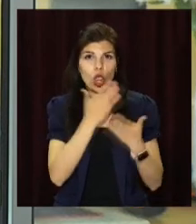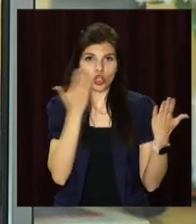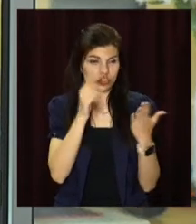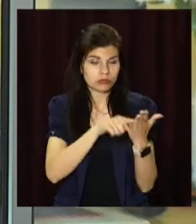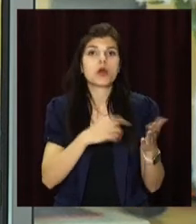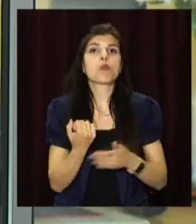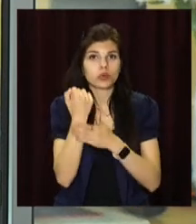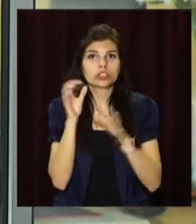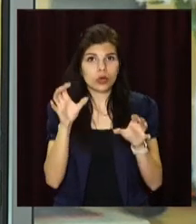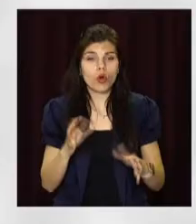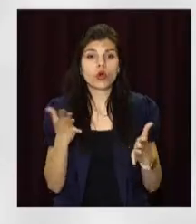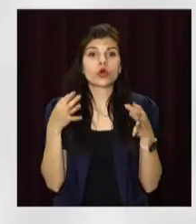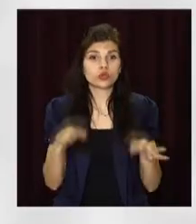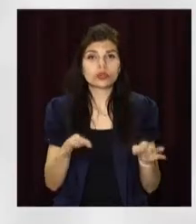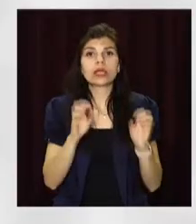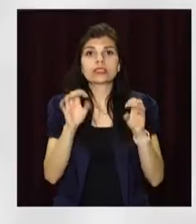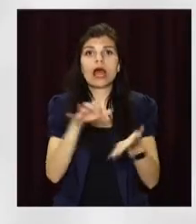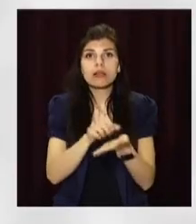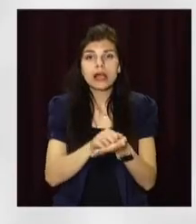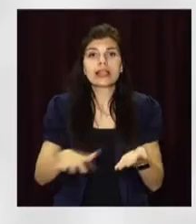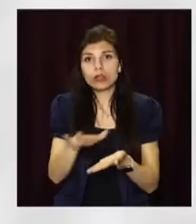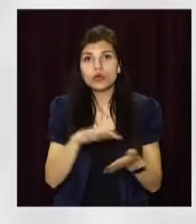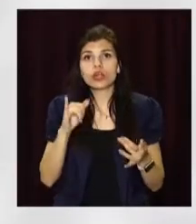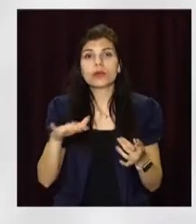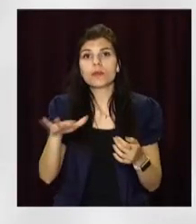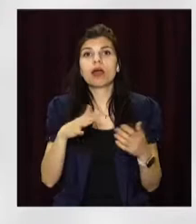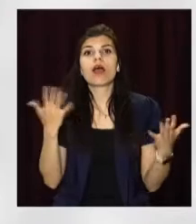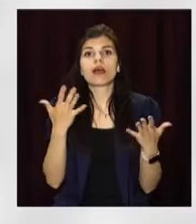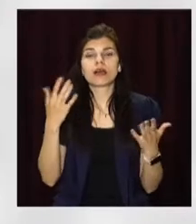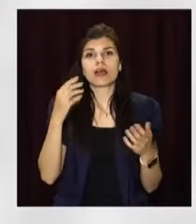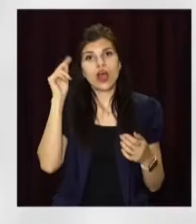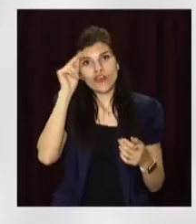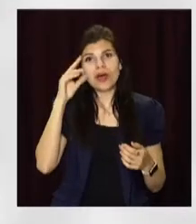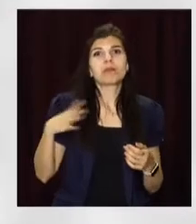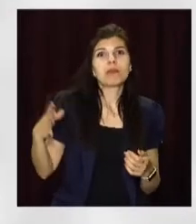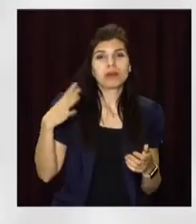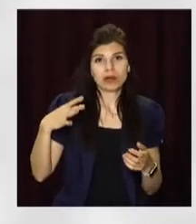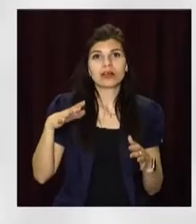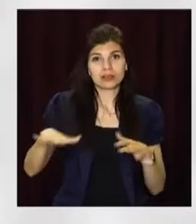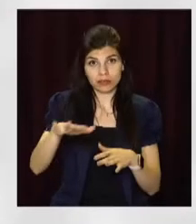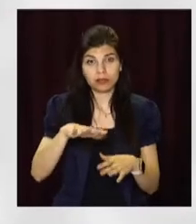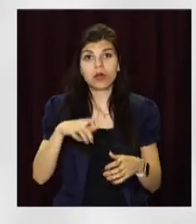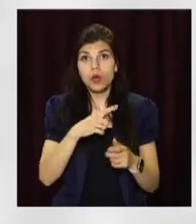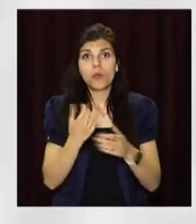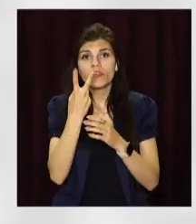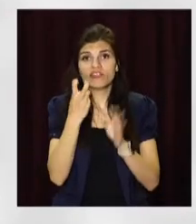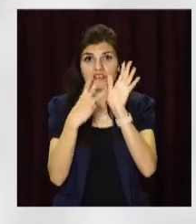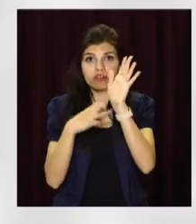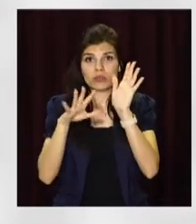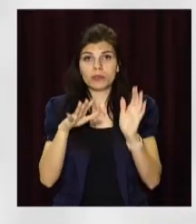читанні підтримали законопроєкт, який дозволяє здавати в оренду території та приміщення ліквідованих навчальних закладів. Проєкт